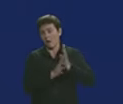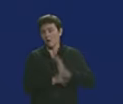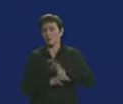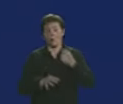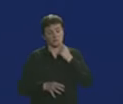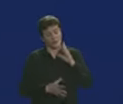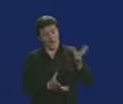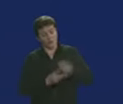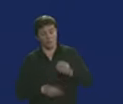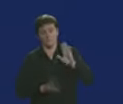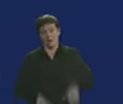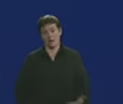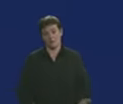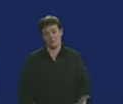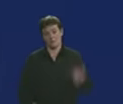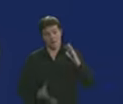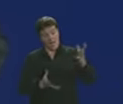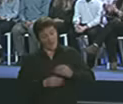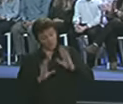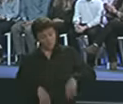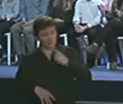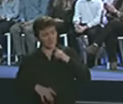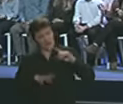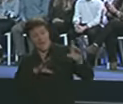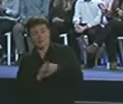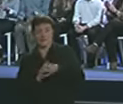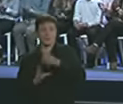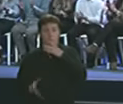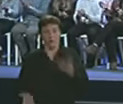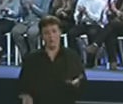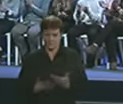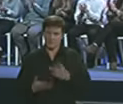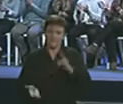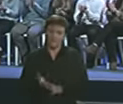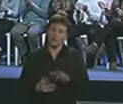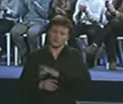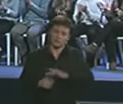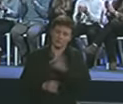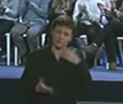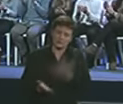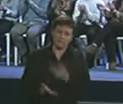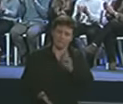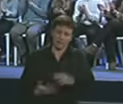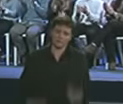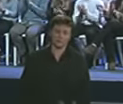mal. Et quand on accueille mal, on n'intègre plus. Voilà la réalité de la société française